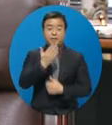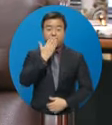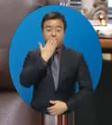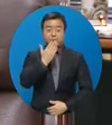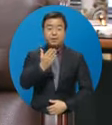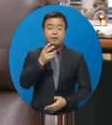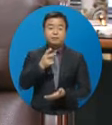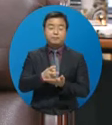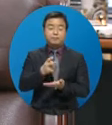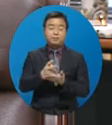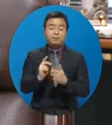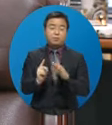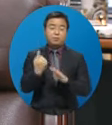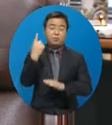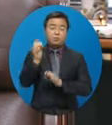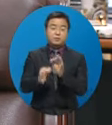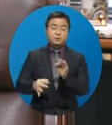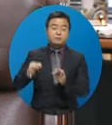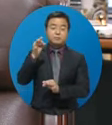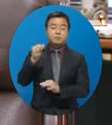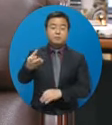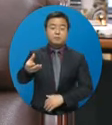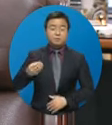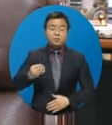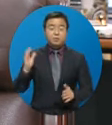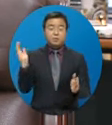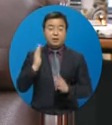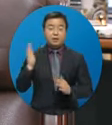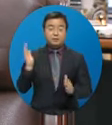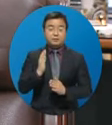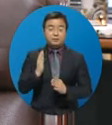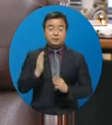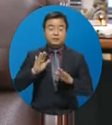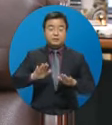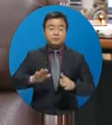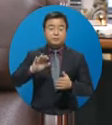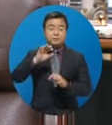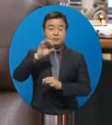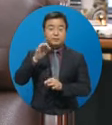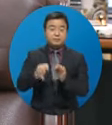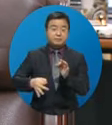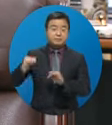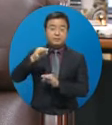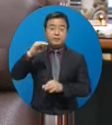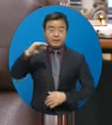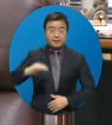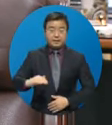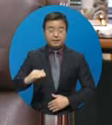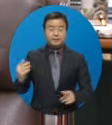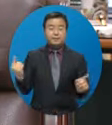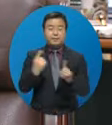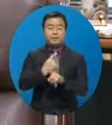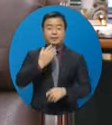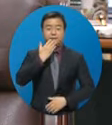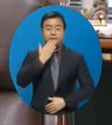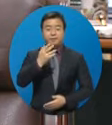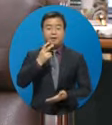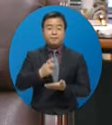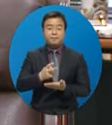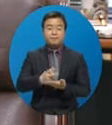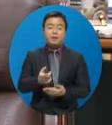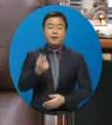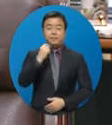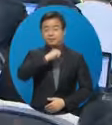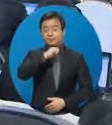법안입니다. 높은 금리로 학자금 대출을 받았던 학생들이 낮은 금리로 갈아탈 수 있게 되는 법안이기 때문에 빠른